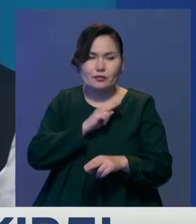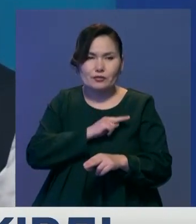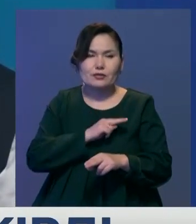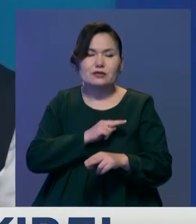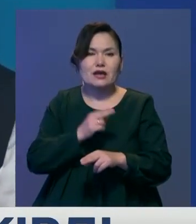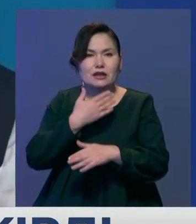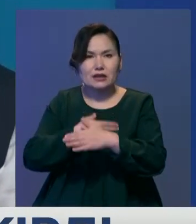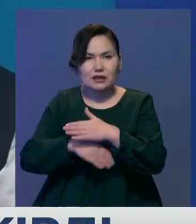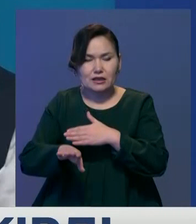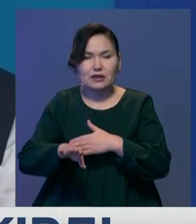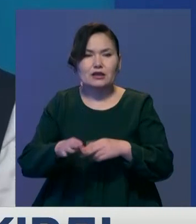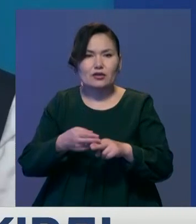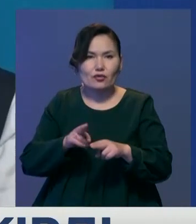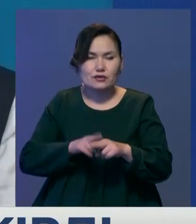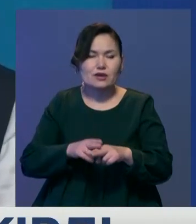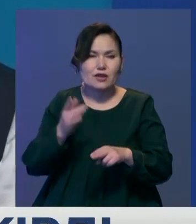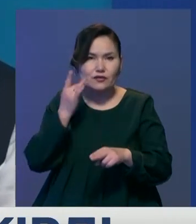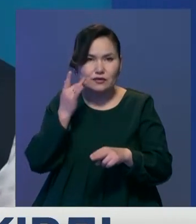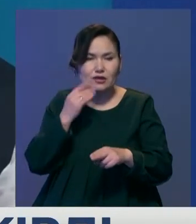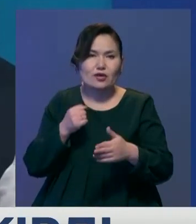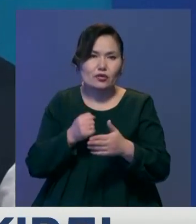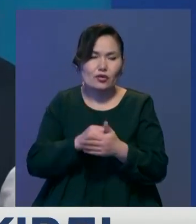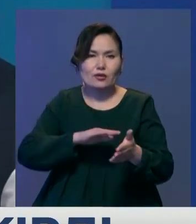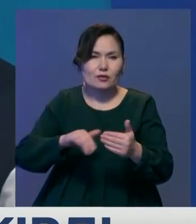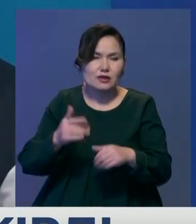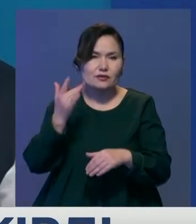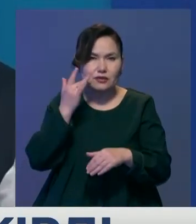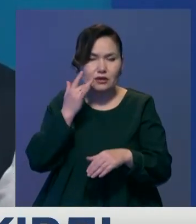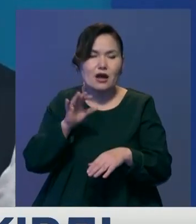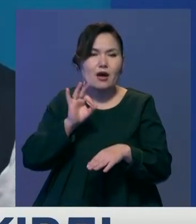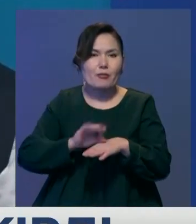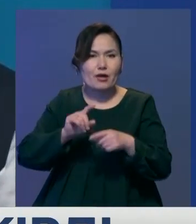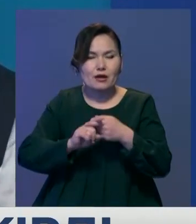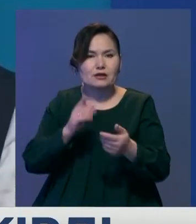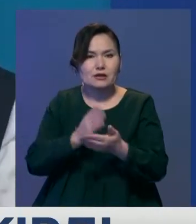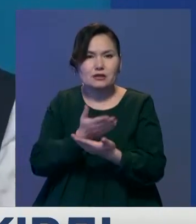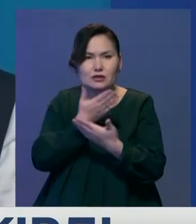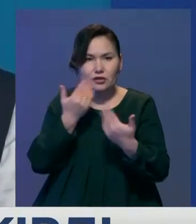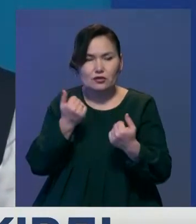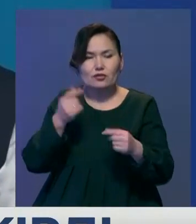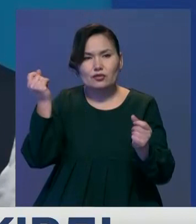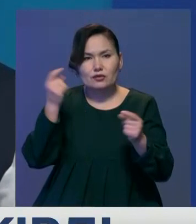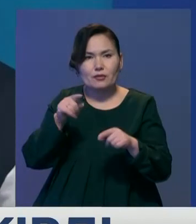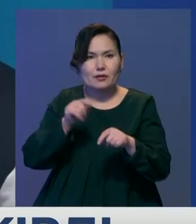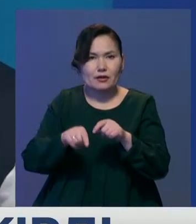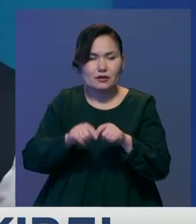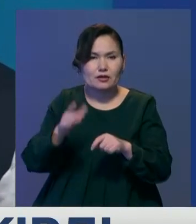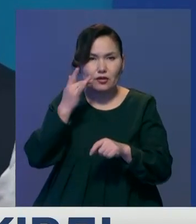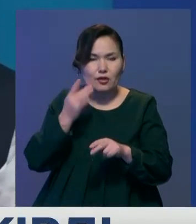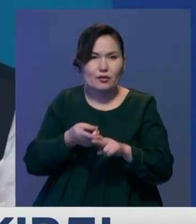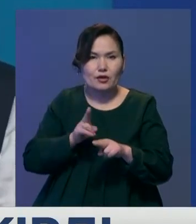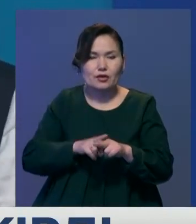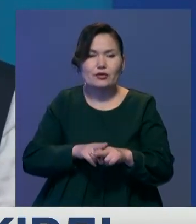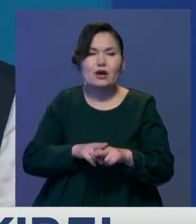бұрын оқшауланып, олардан PCR әдісімен тексеріс жүргізіледі. Сол кезде, яғни анықталып отыр, сонымен қатар осы оң нәтиже